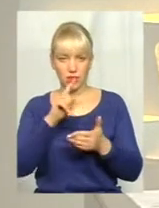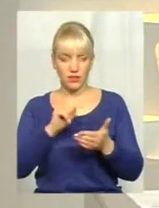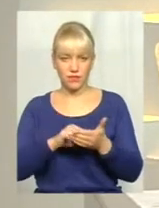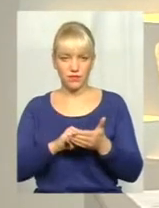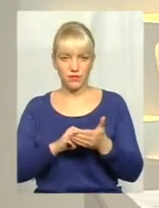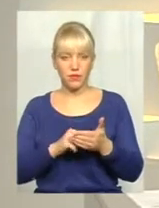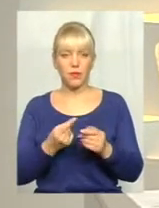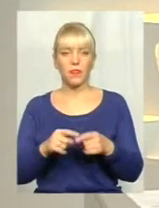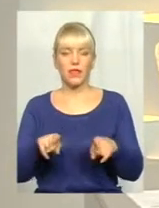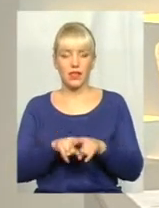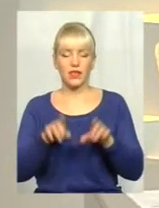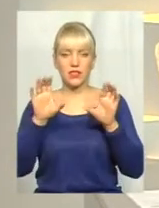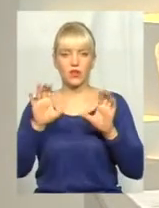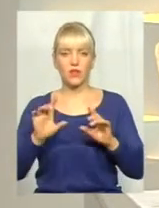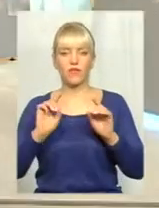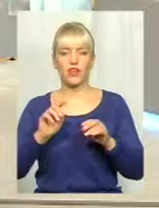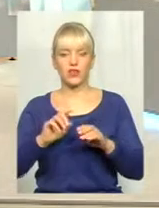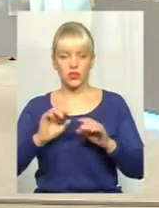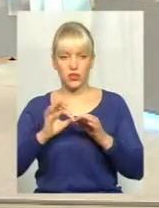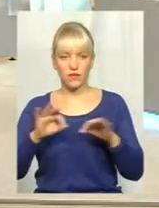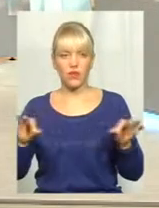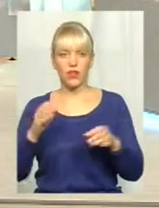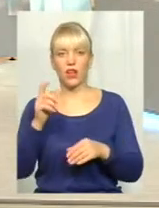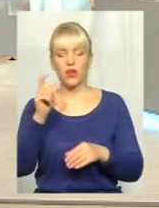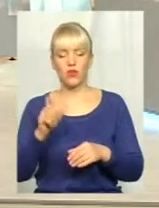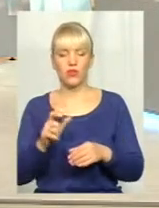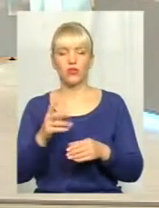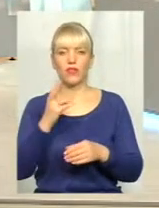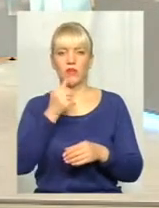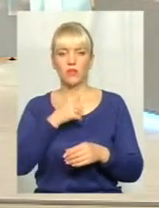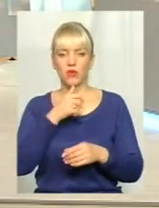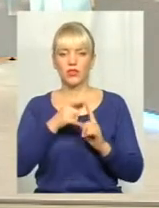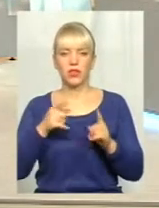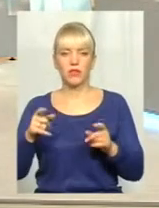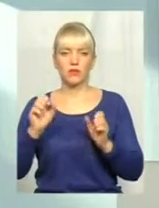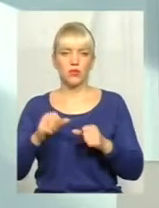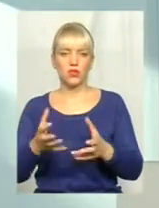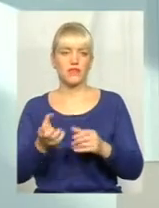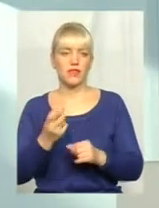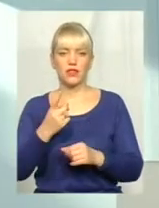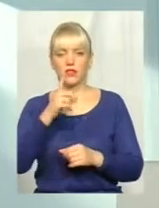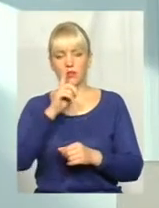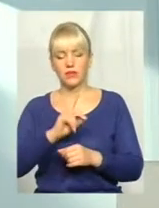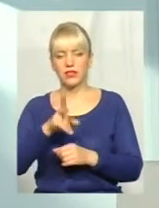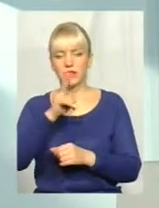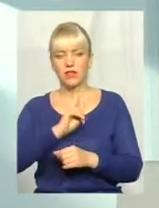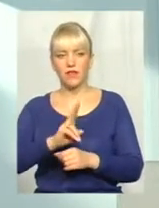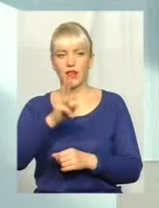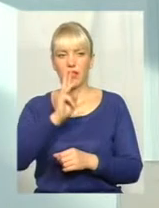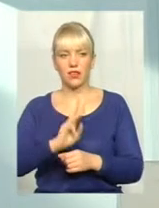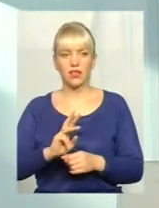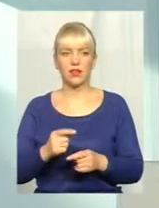Таке законодавство дозволяє. Чинне законодавство дозволяє людину на випробний термін взяти на місяць, на два, на три, якщо це не молодий